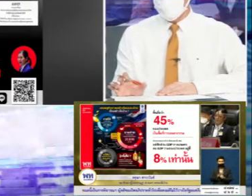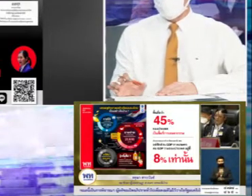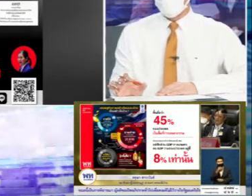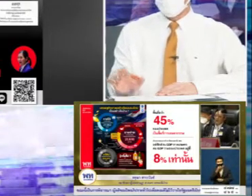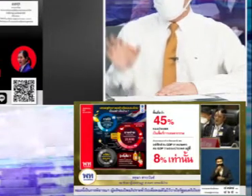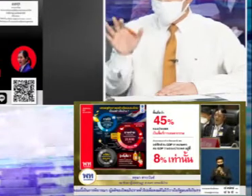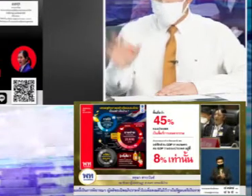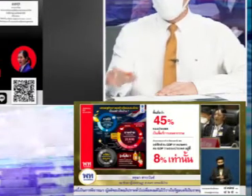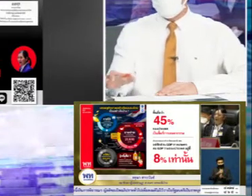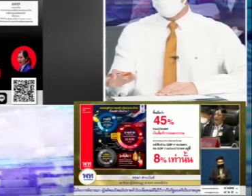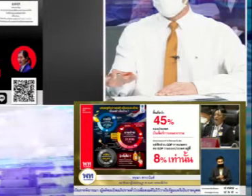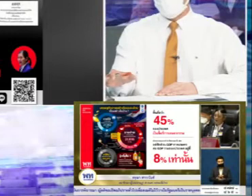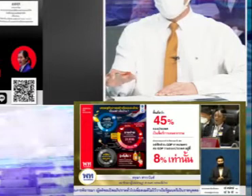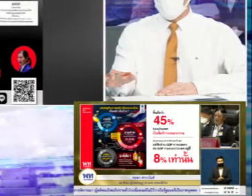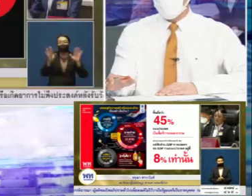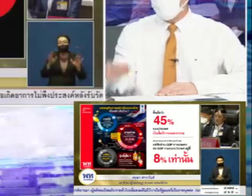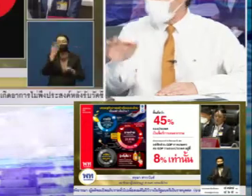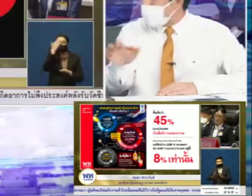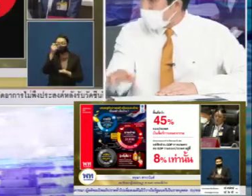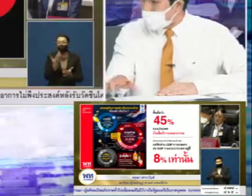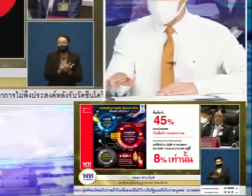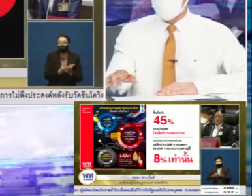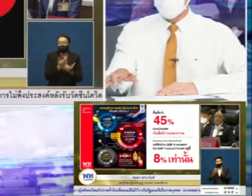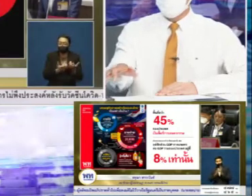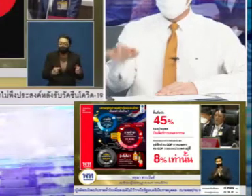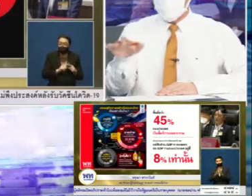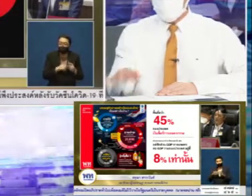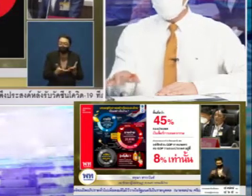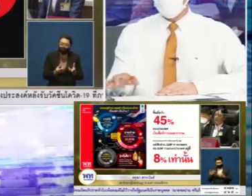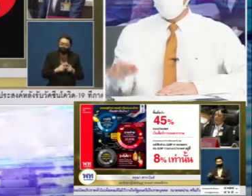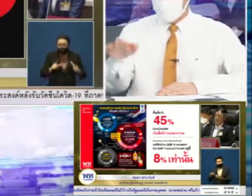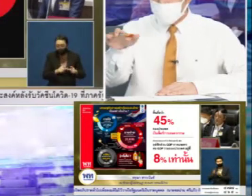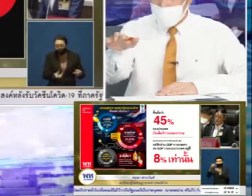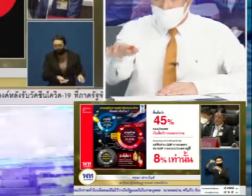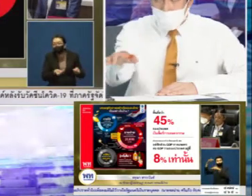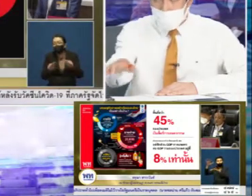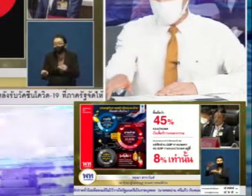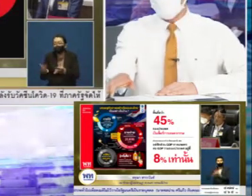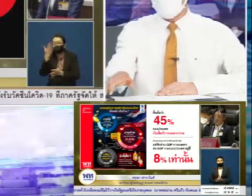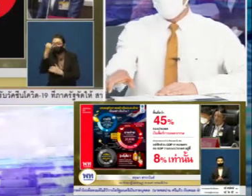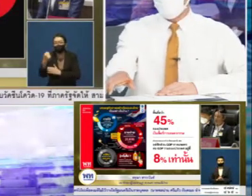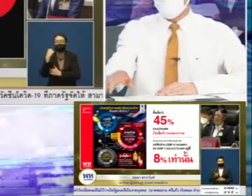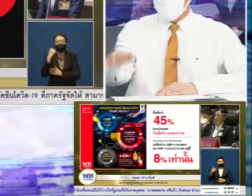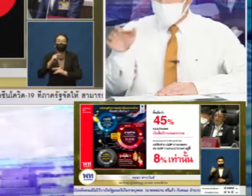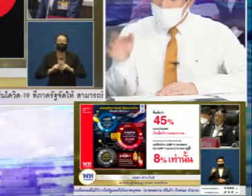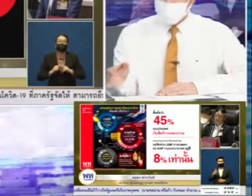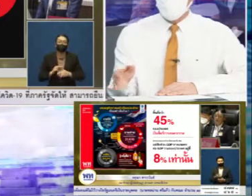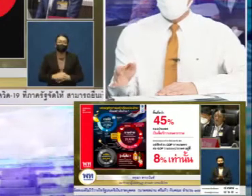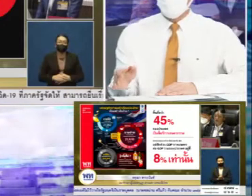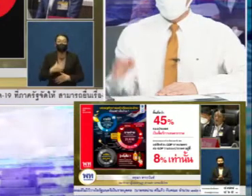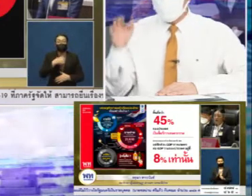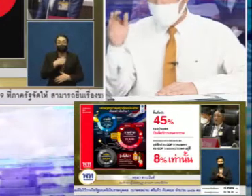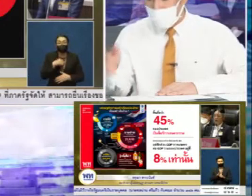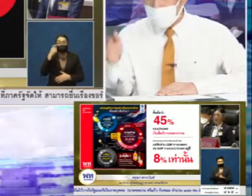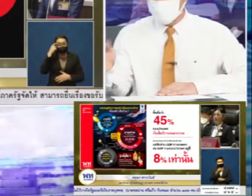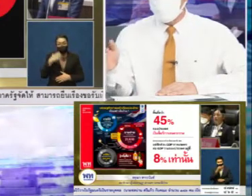การสูงสุดเนี่ยที่เตือนไปแล้วหลายครั้งว่าไม่ควรที่จะไปปิดเหมืองจนกระทั่งเนี่ยออกมาตรา44ไปปิดไปแล้วเนี่ยก็ยังมีหนังสือแนะ